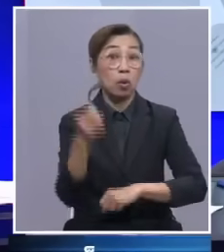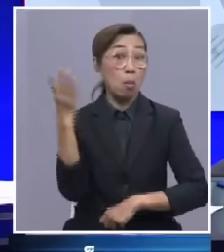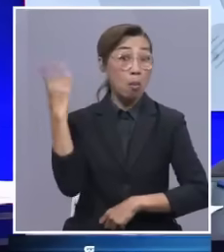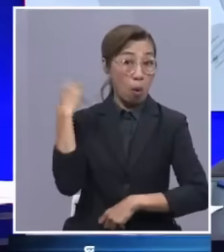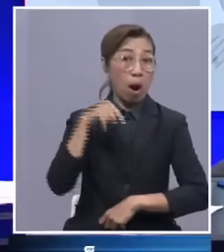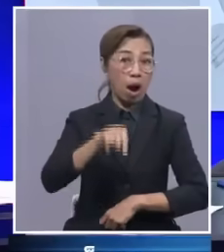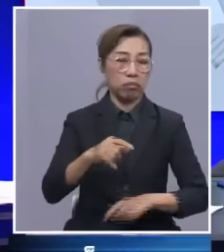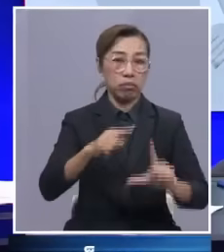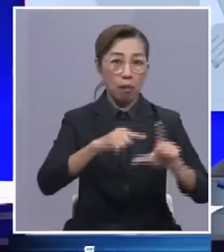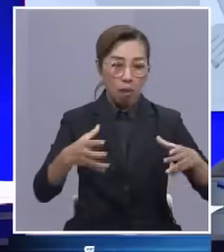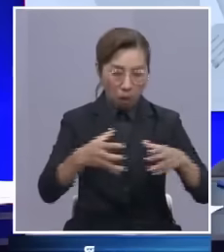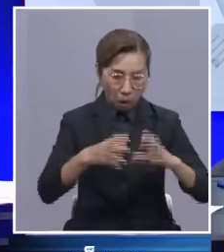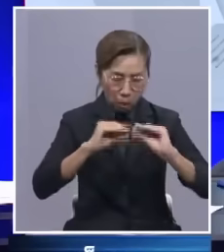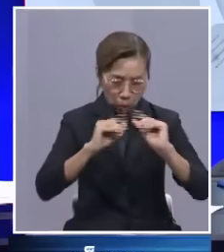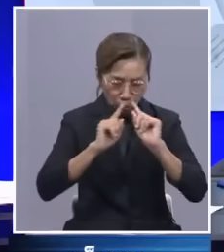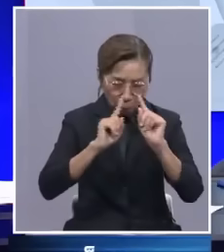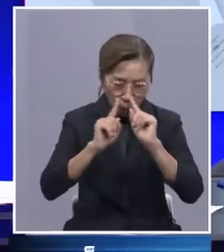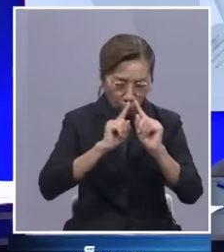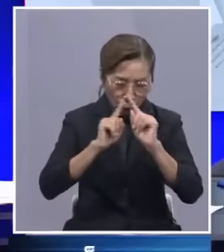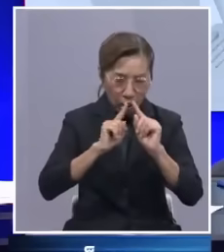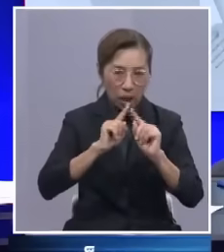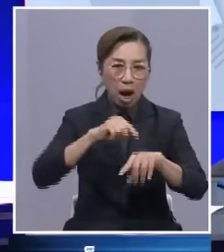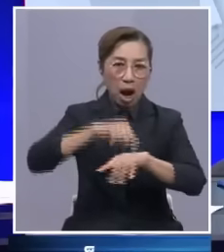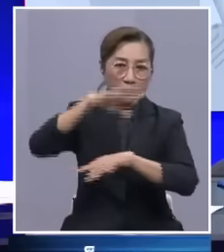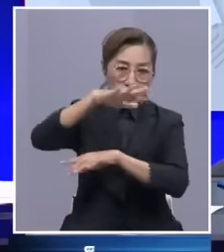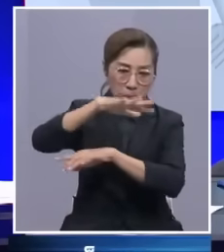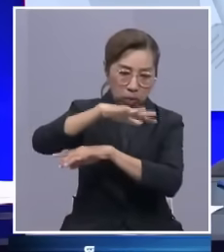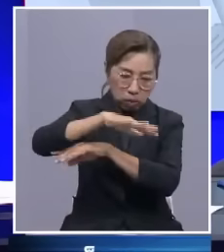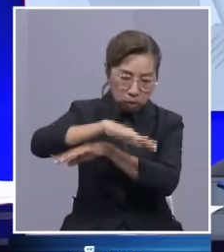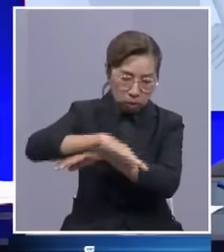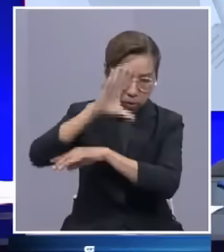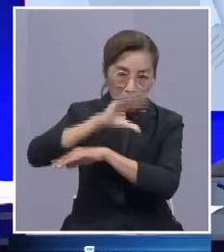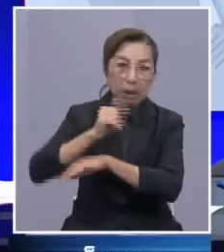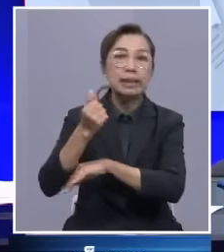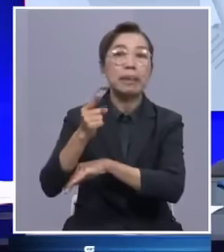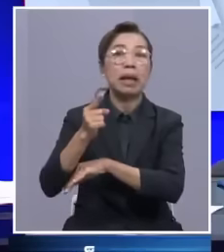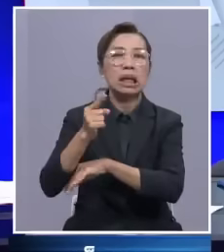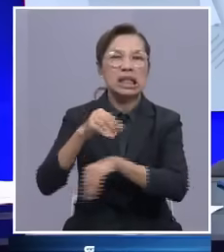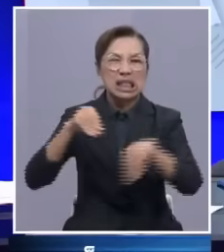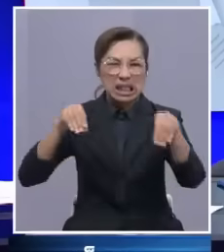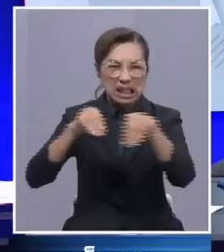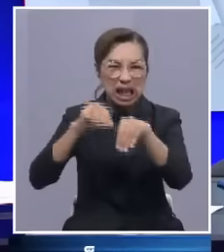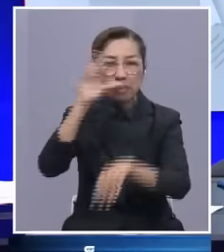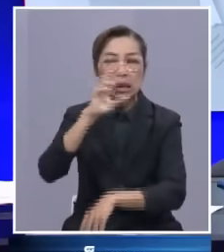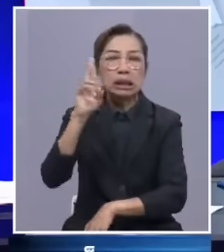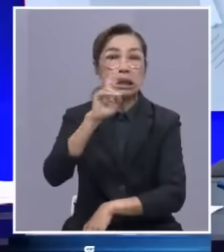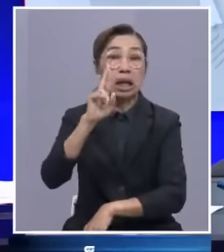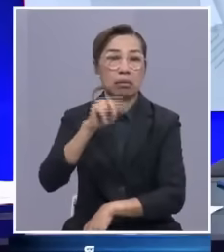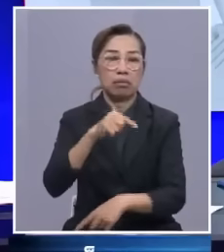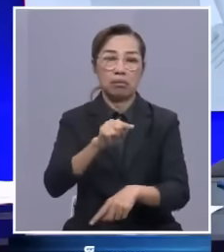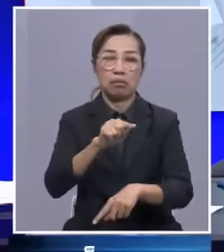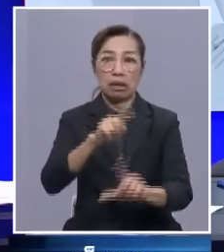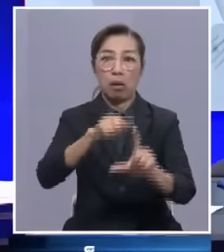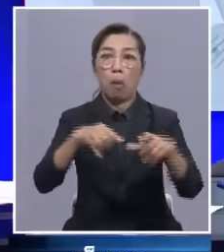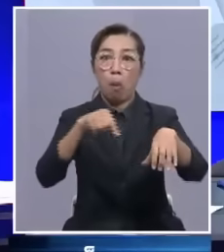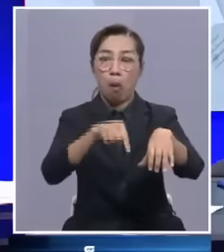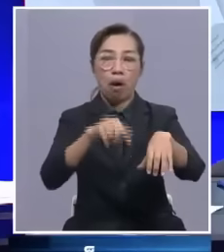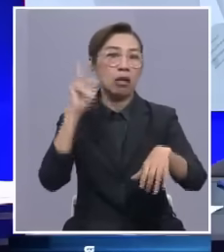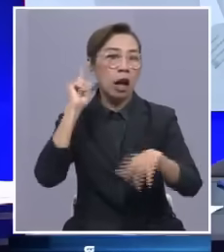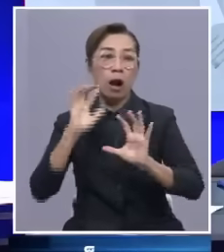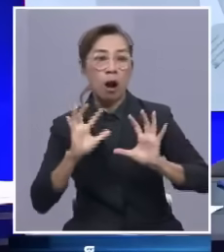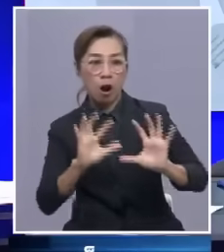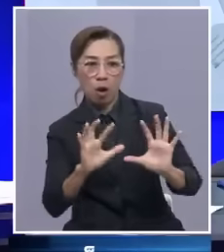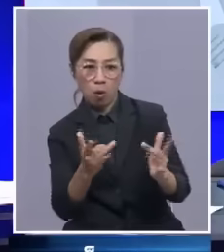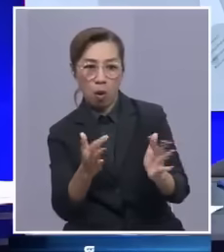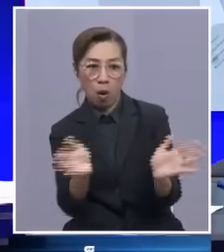ไหม ไปจนถึง5ทุ่ม ครับ คือที่เรียกว่าเมื่อคืนคือเมื่อคืนแบบเกือบจะเที่ยงคืนอยู่แล้วอ่ะ นักข่าวก็ยังคงรอกันอยู่ที่นั่น รออยู่หน้าห้